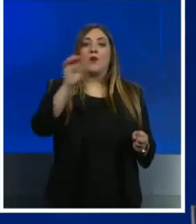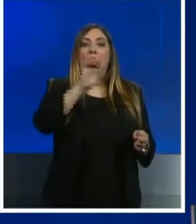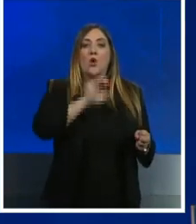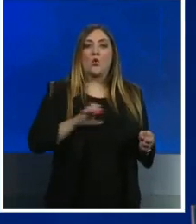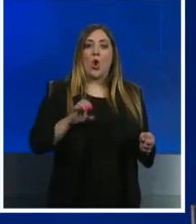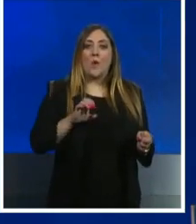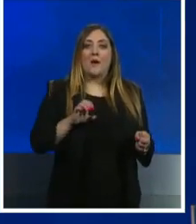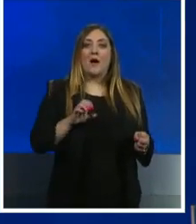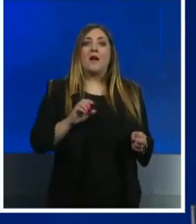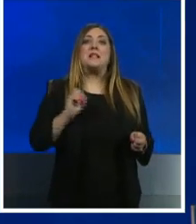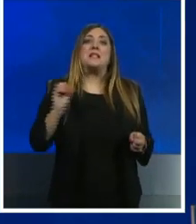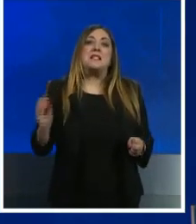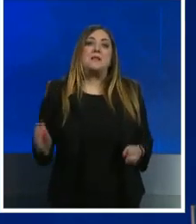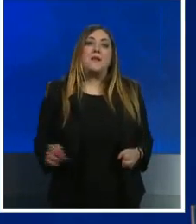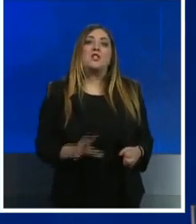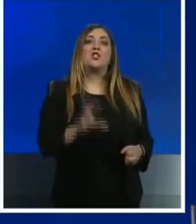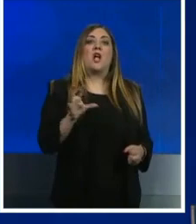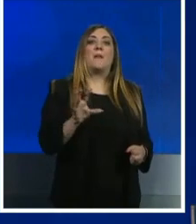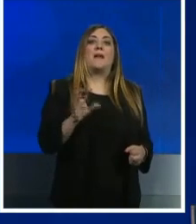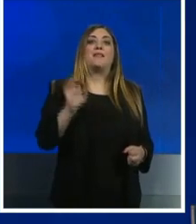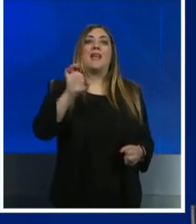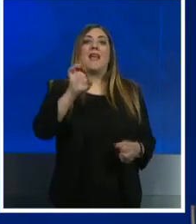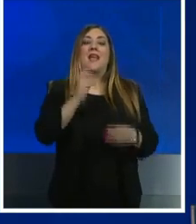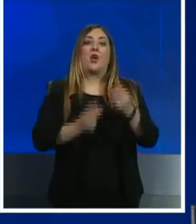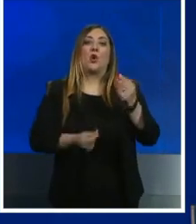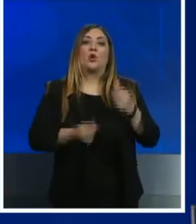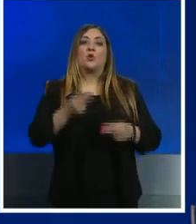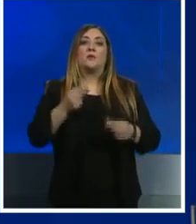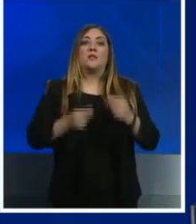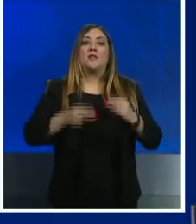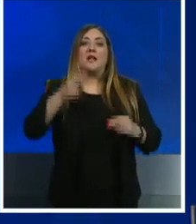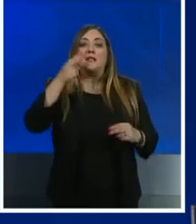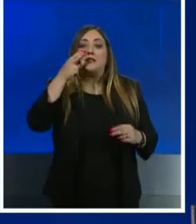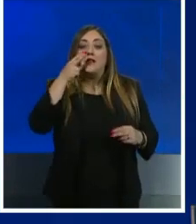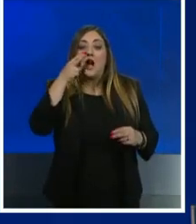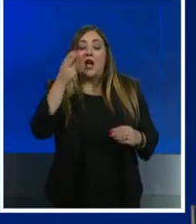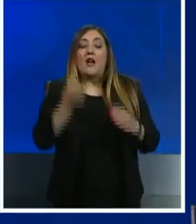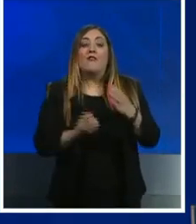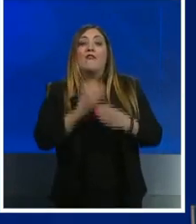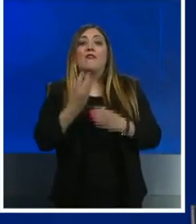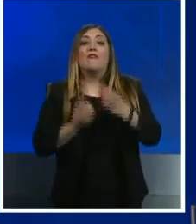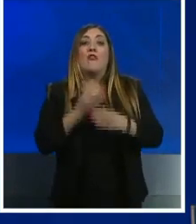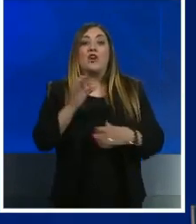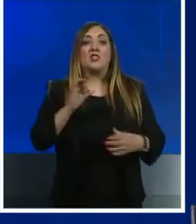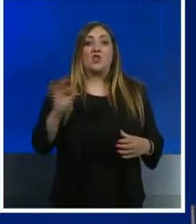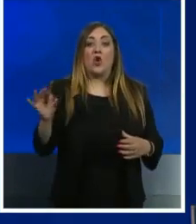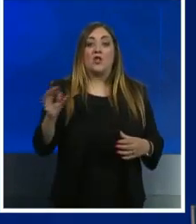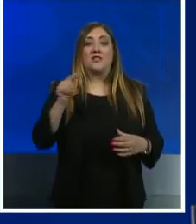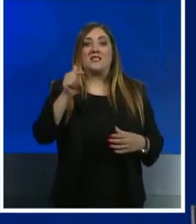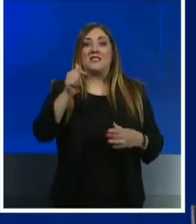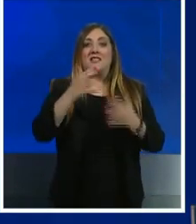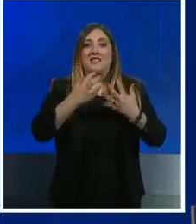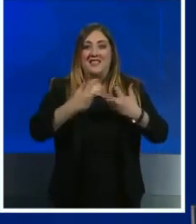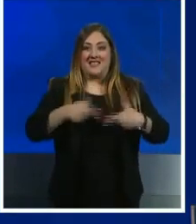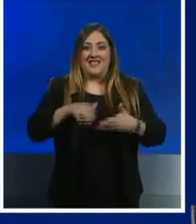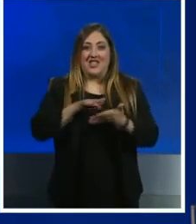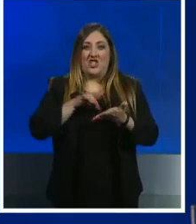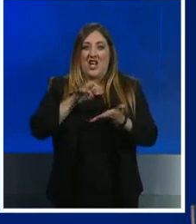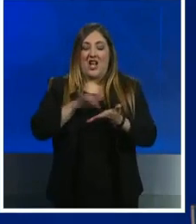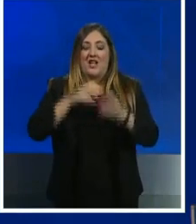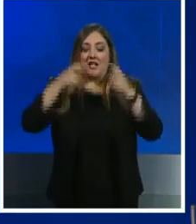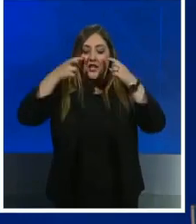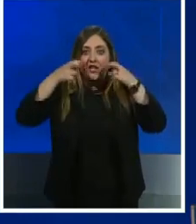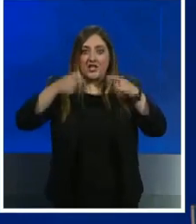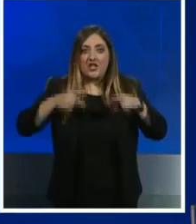b'mod partikolari b'ekonomija li anke tħares lejn novità lejn dik diġitali u anke lejn